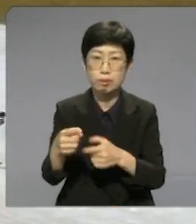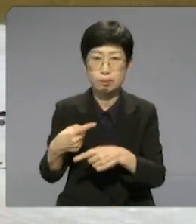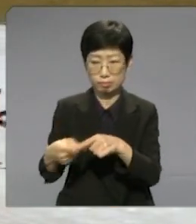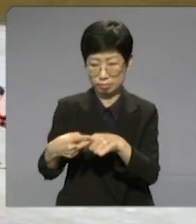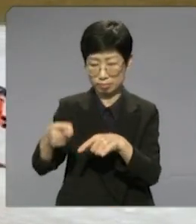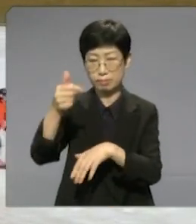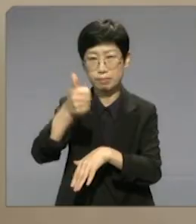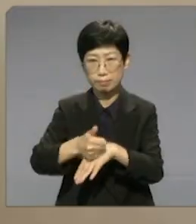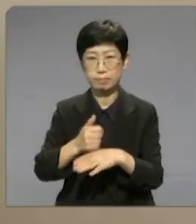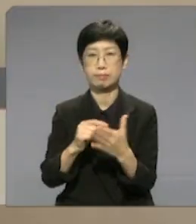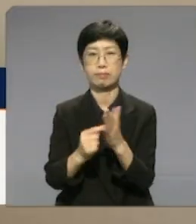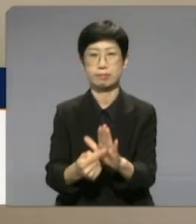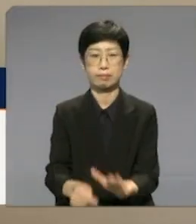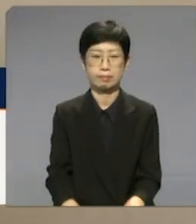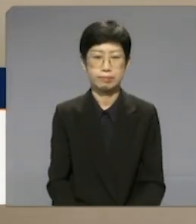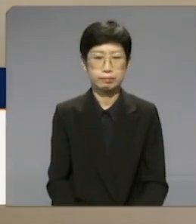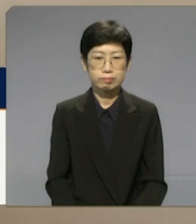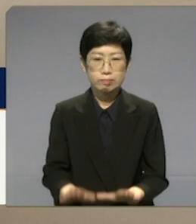분석 결과입니다